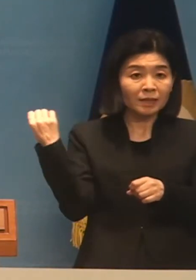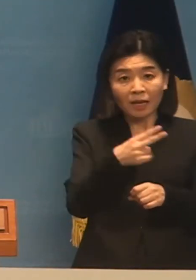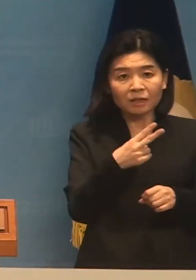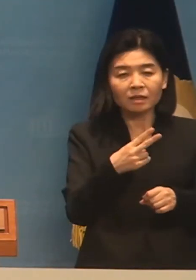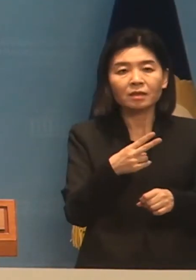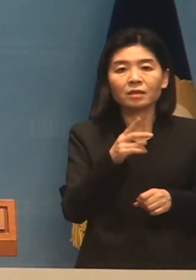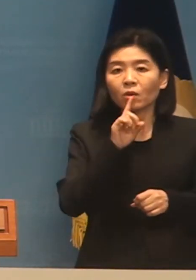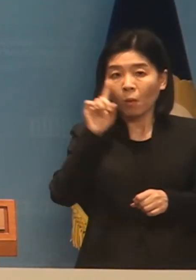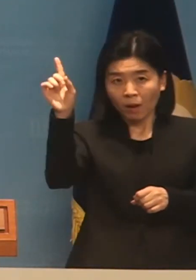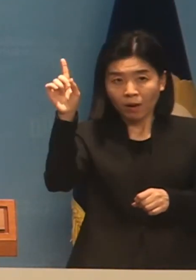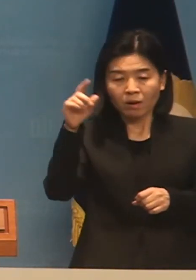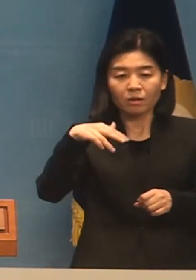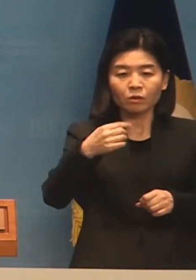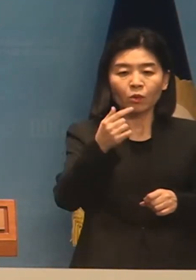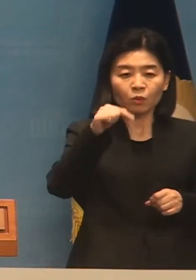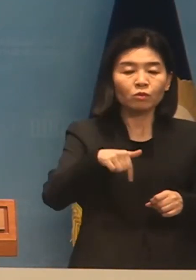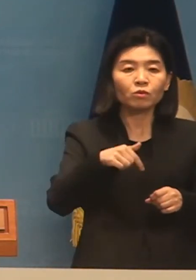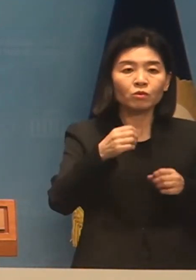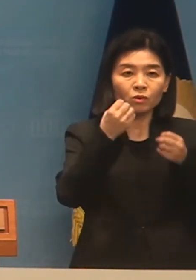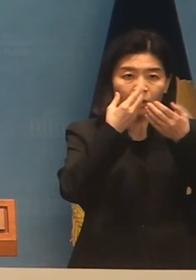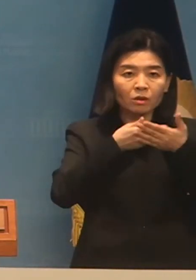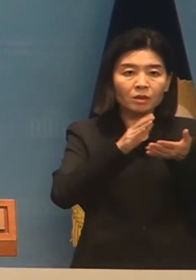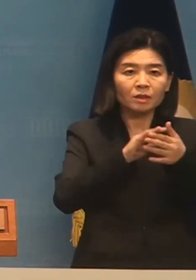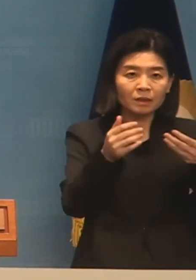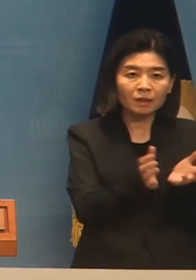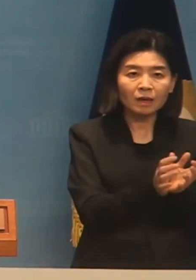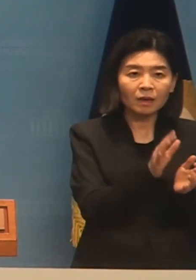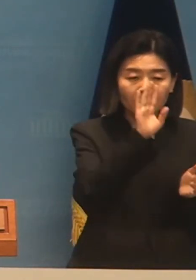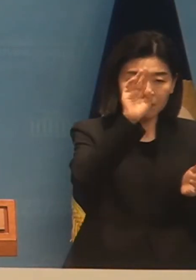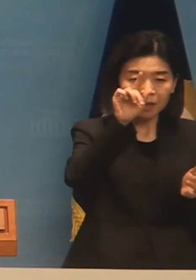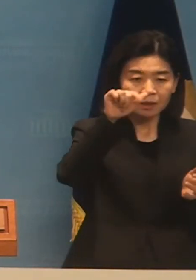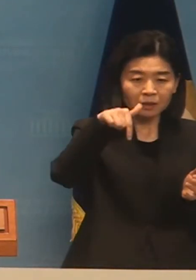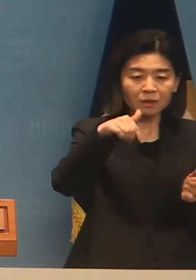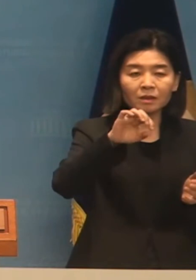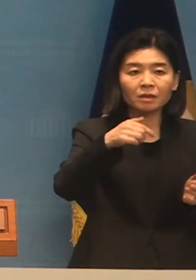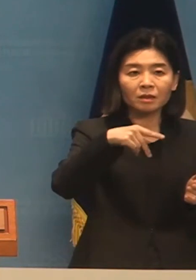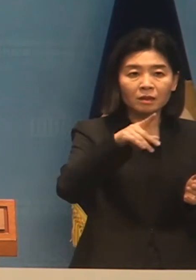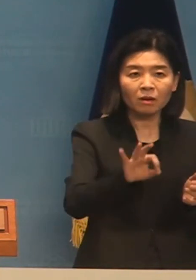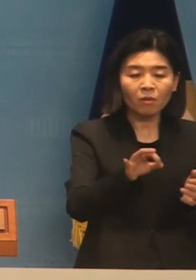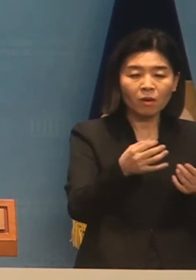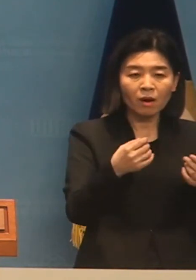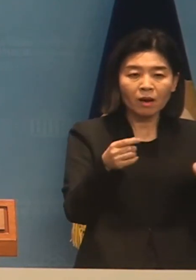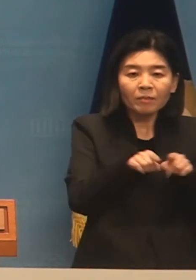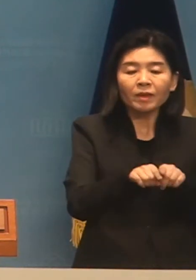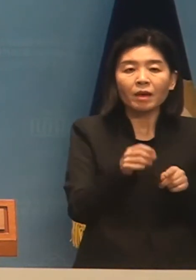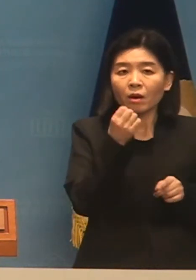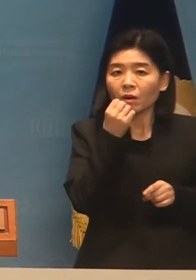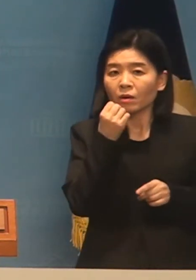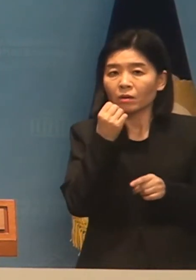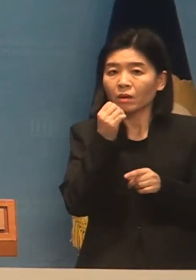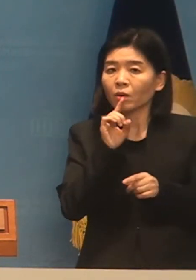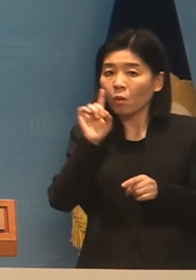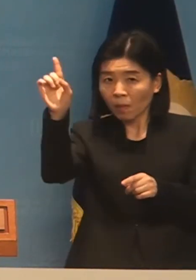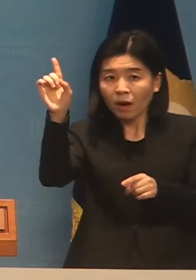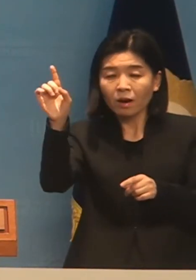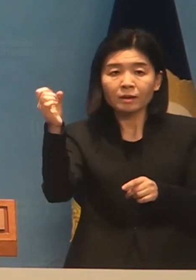재고발했습니다. 조국혁신당 박은정 원시와 함께 재고발했는데 어제 검찰이 하는 말이